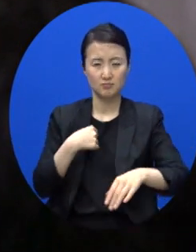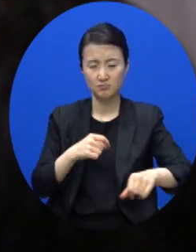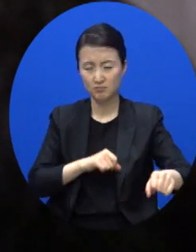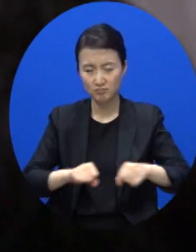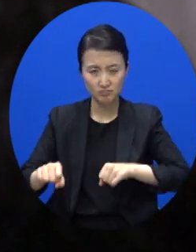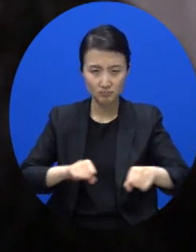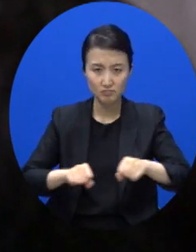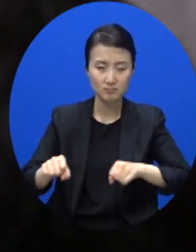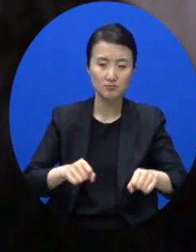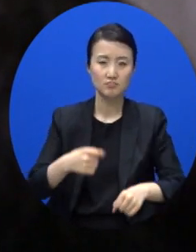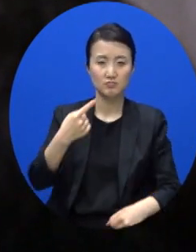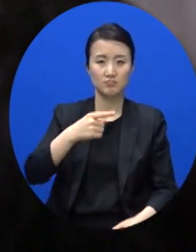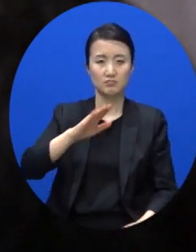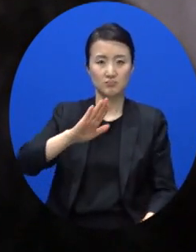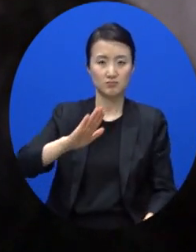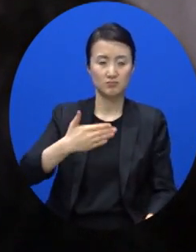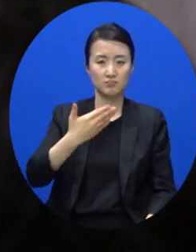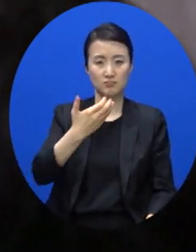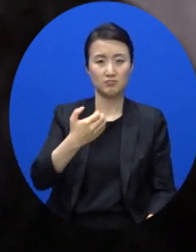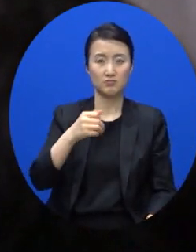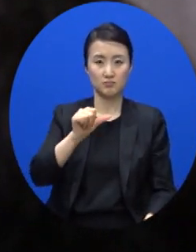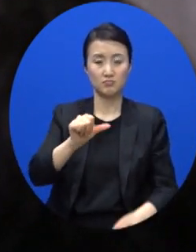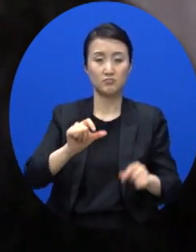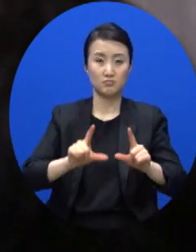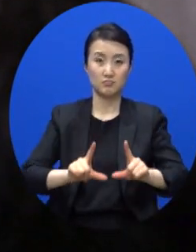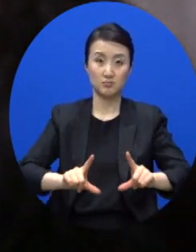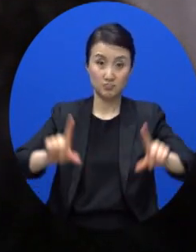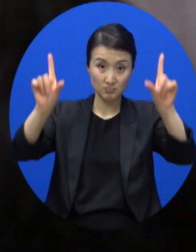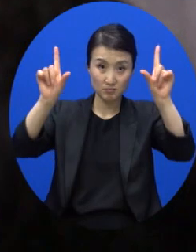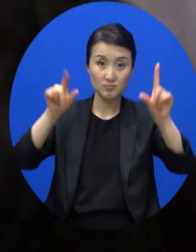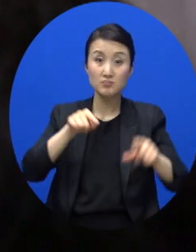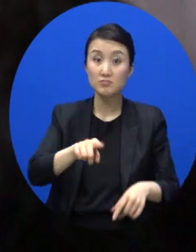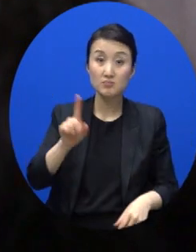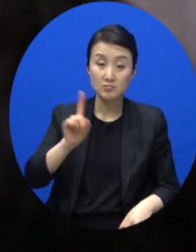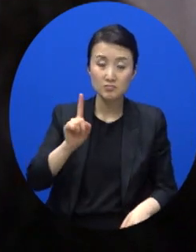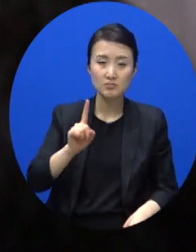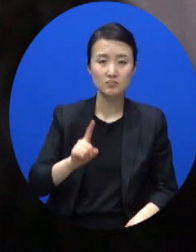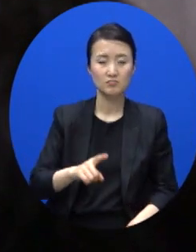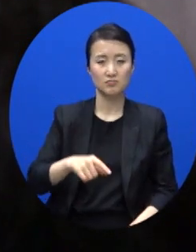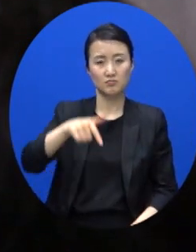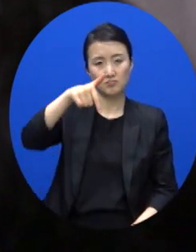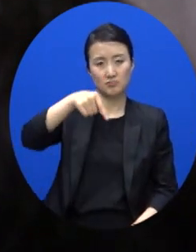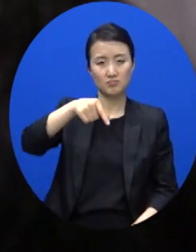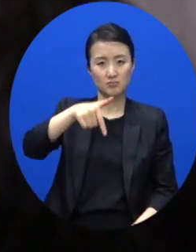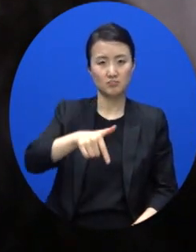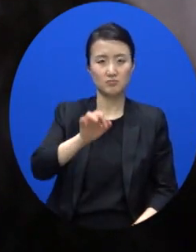1995년도 국악에 합니다. 그때 제가